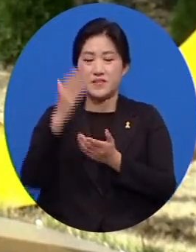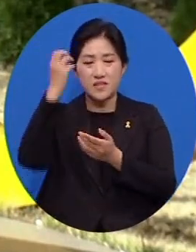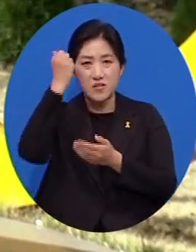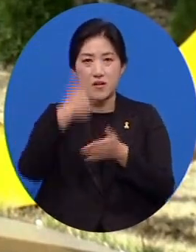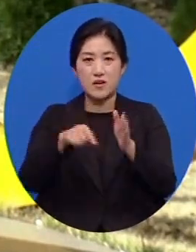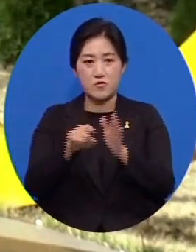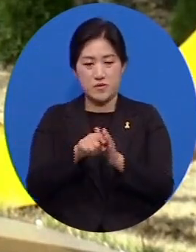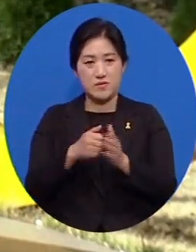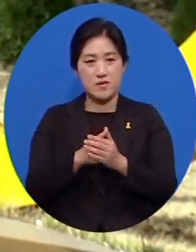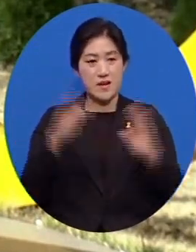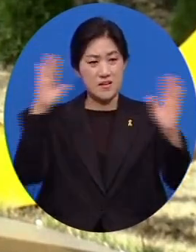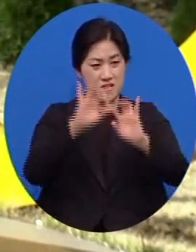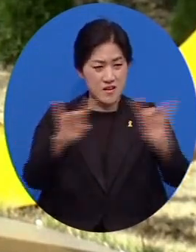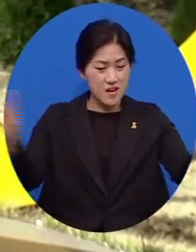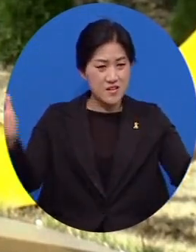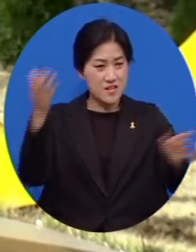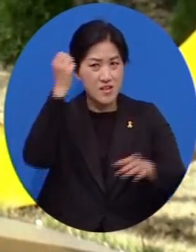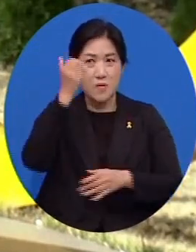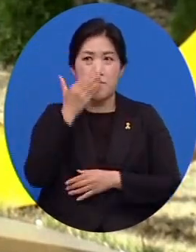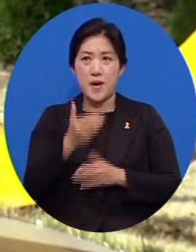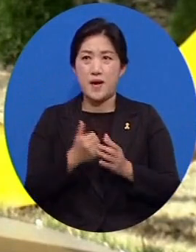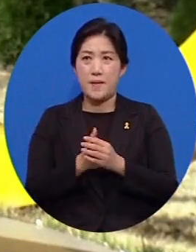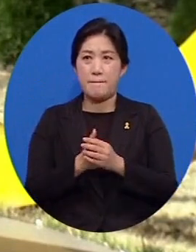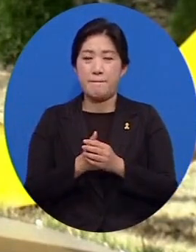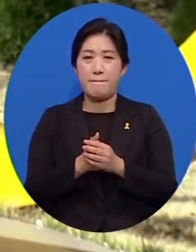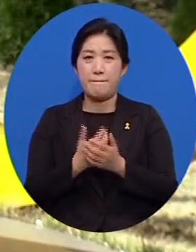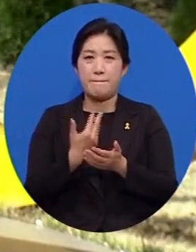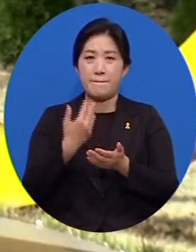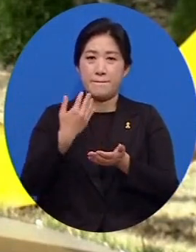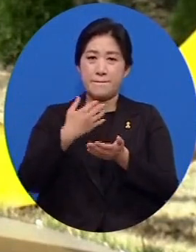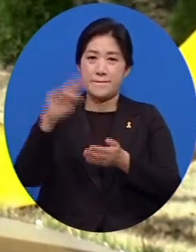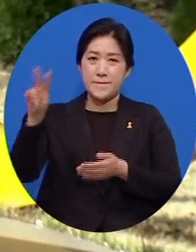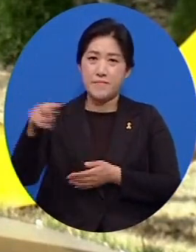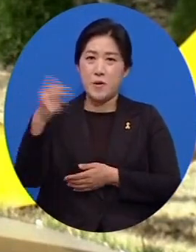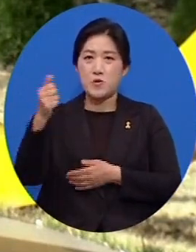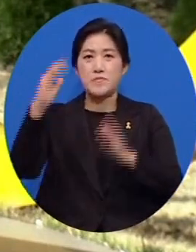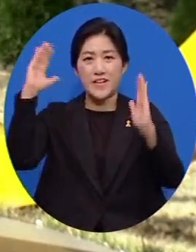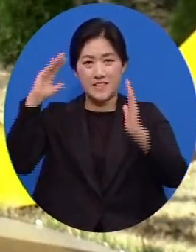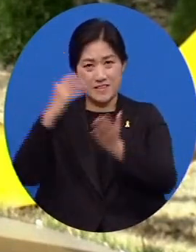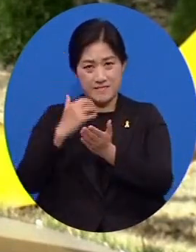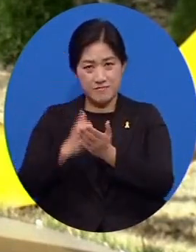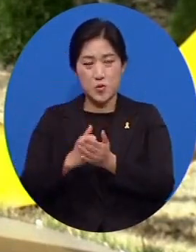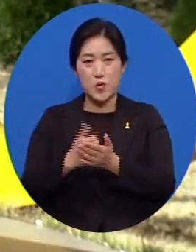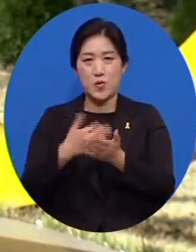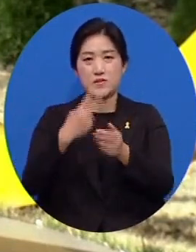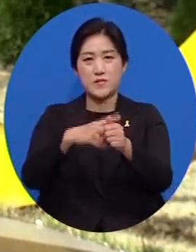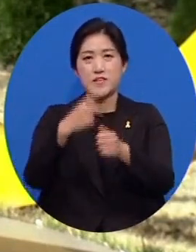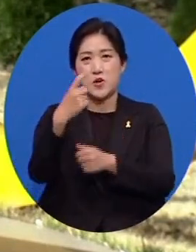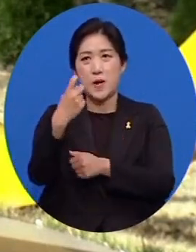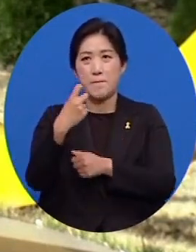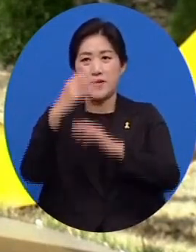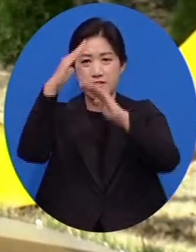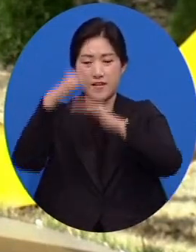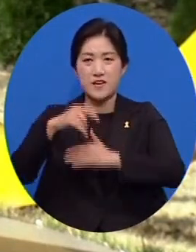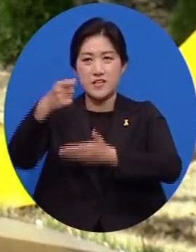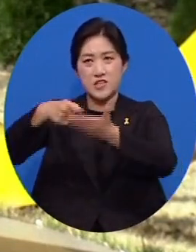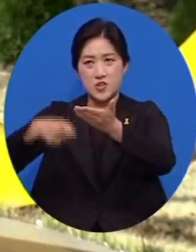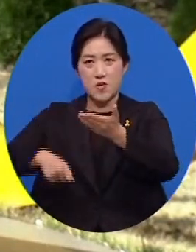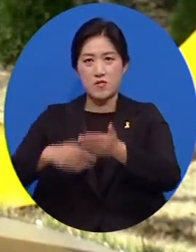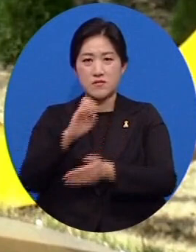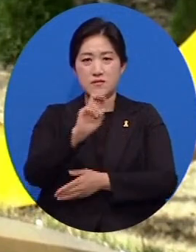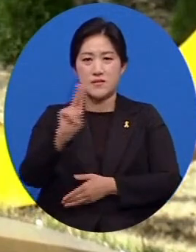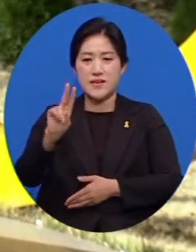이야기를 기억하도록 한 분 한 분 250명의 학생과 11분의 선생님들의 이야기를 적은